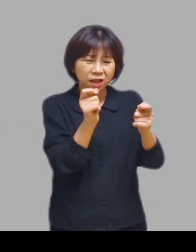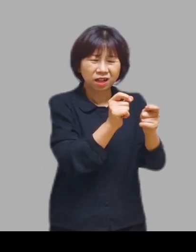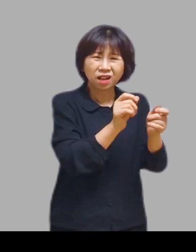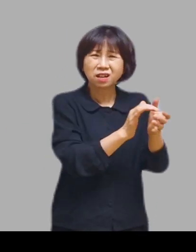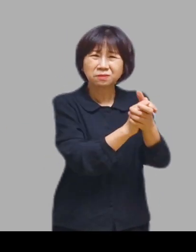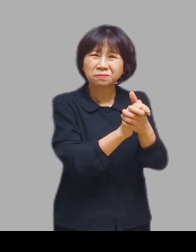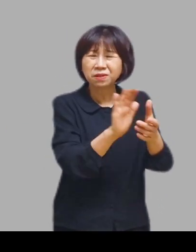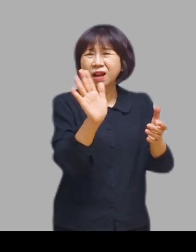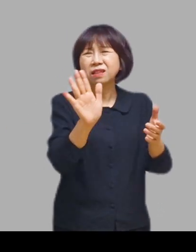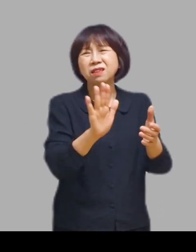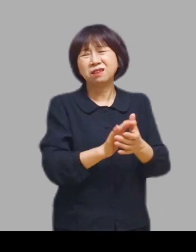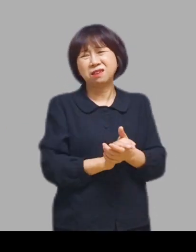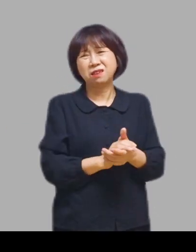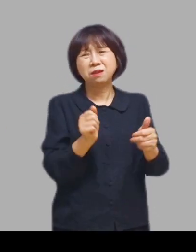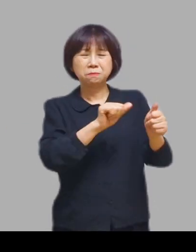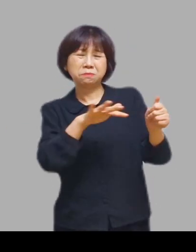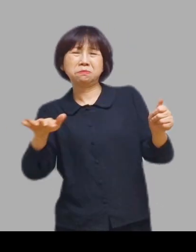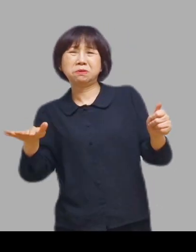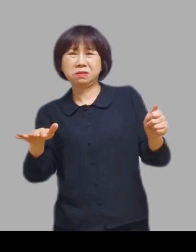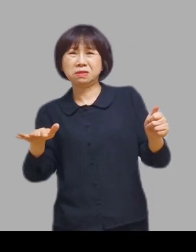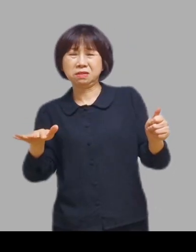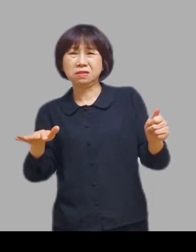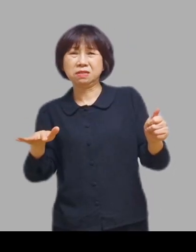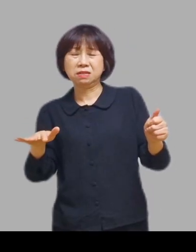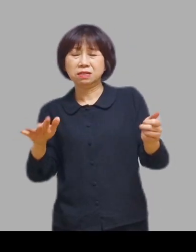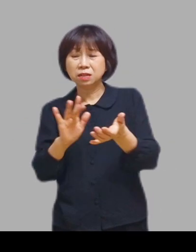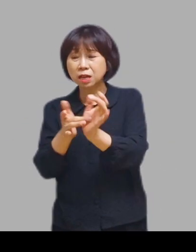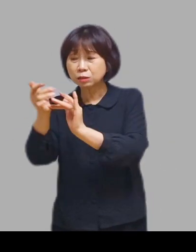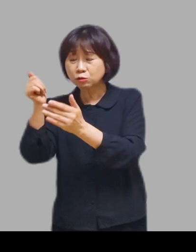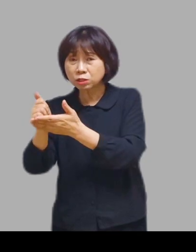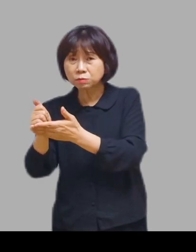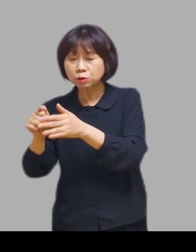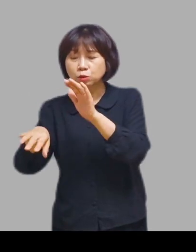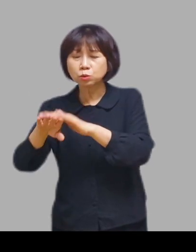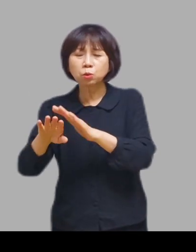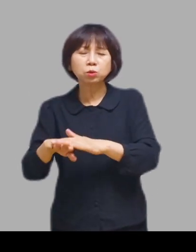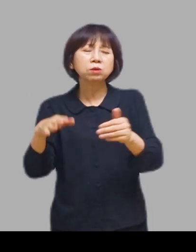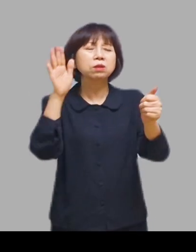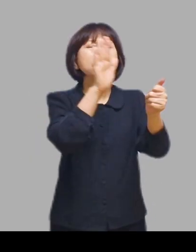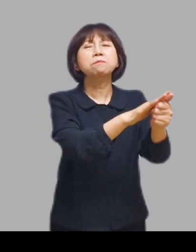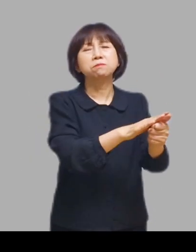사람들이 피하는 사람이지요. 하지만 예수님은 어떻게 하셨어요? 손을 내미십니다.